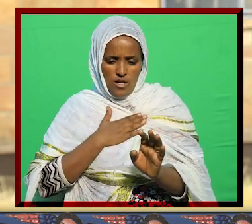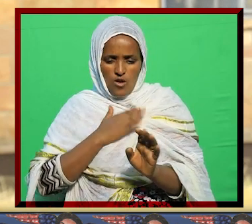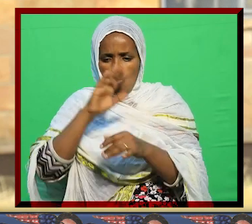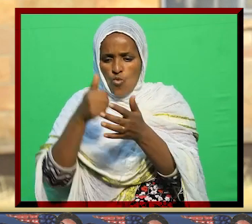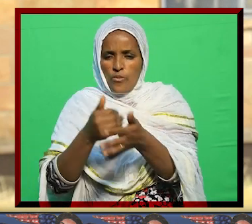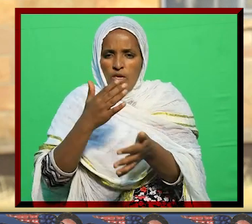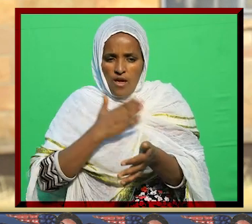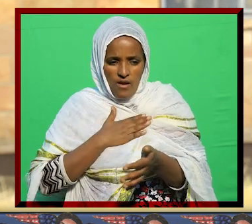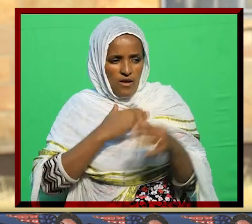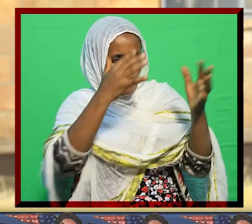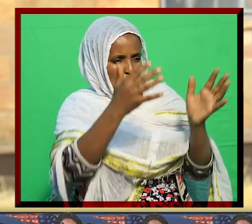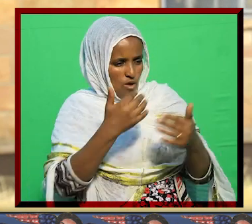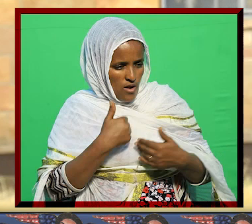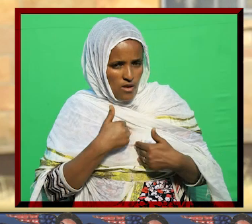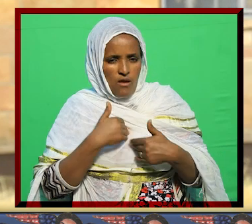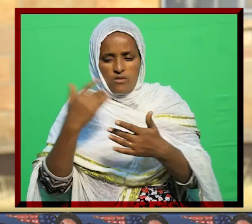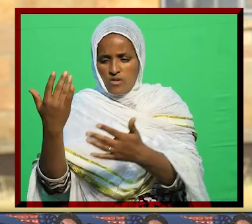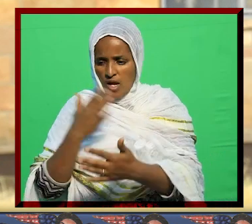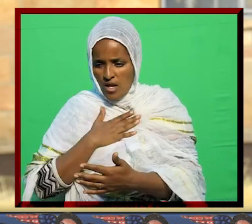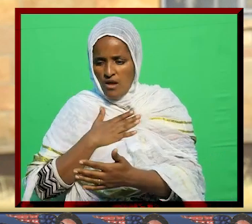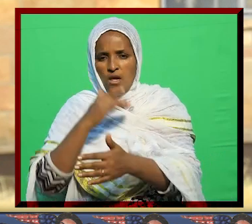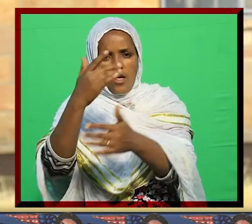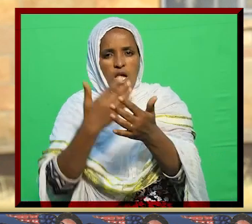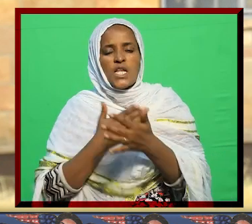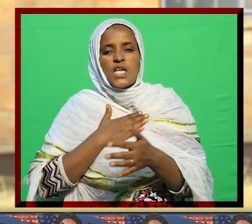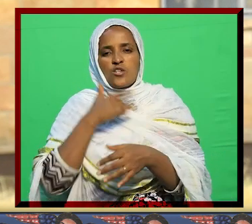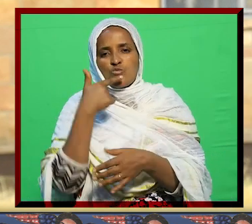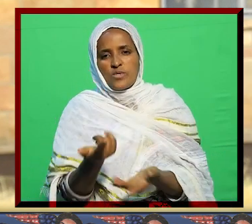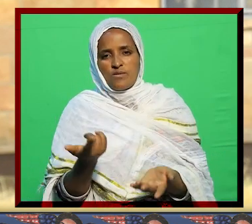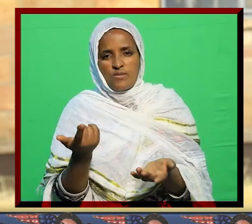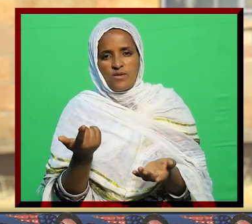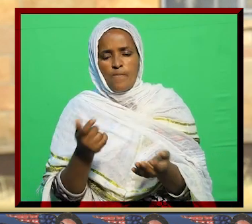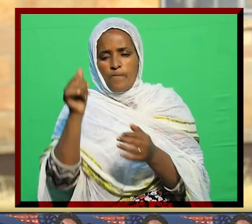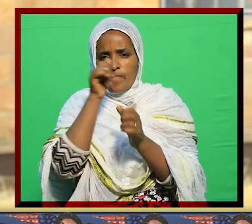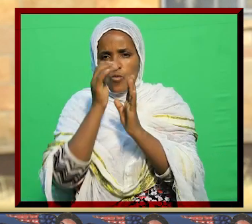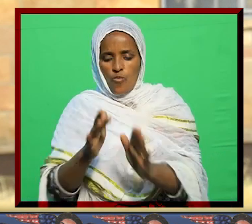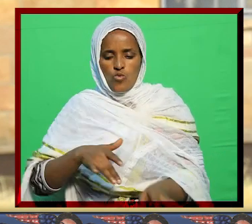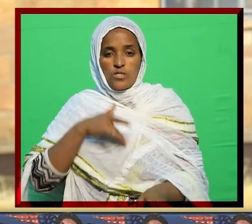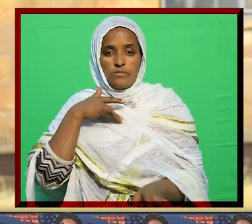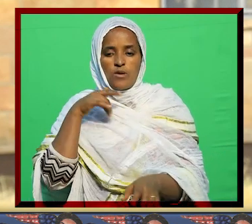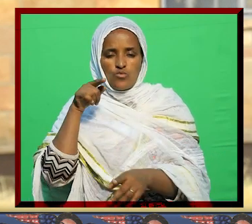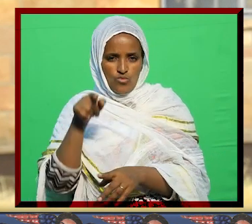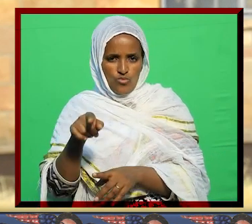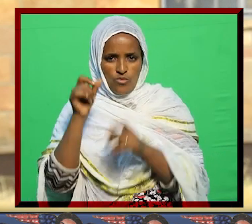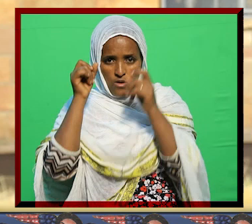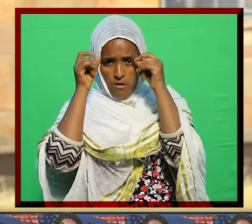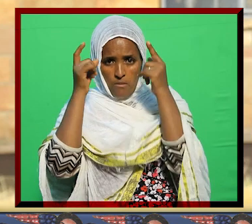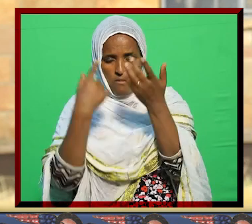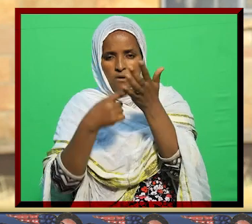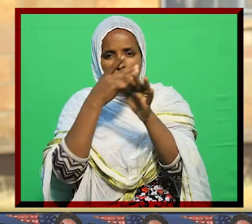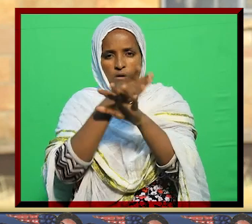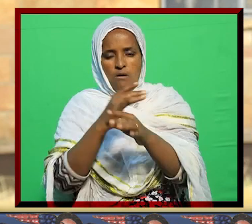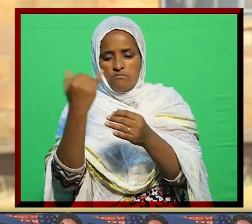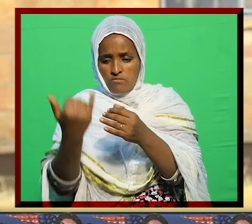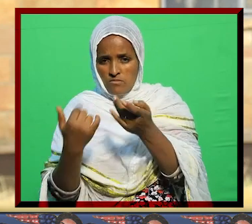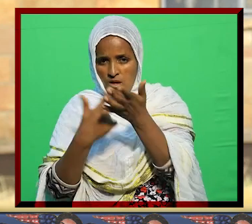ሁሉ ነገር የኔ፣ ድንበሩ የኔ፣ ዳሩ የኔ፣ ሁሉ የኔ ይሉት ነበር። የኔ ማለት በቃ ኢትዮጵያዊነት ስሜት ከገባን በኋላ ቅርሱ የኔ